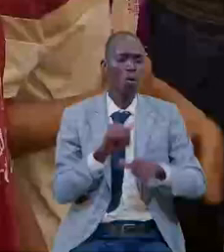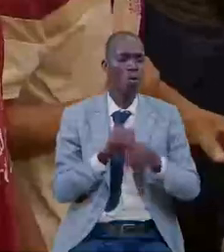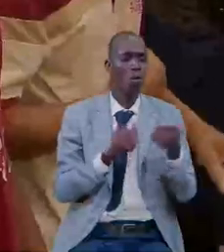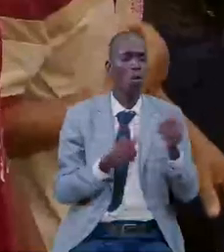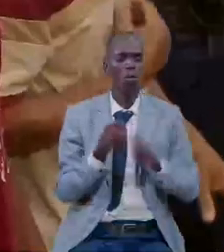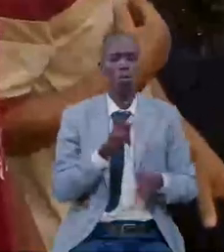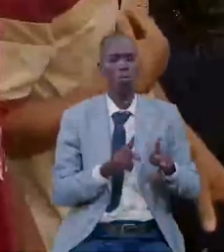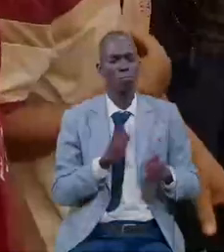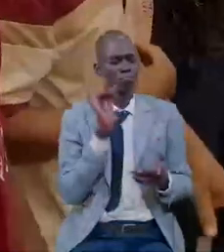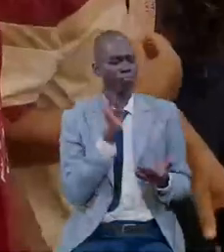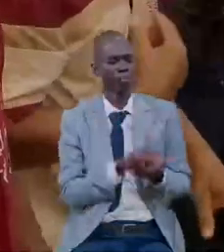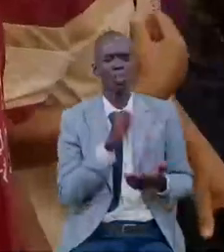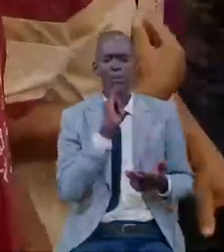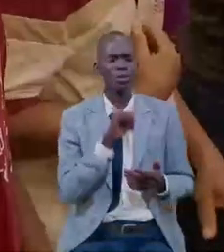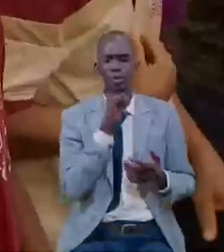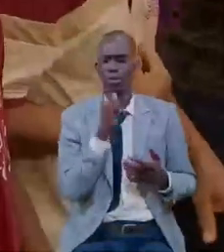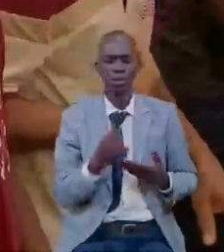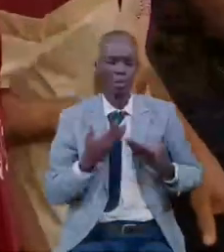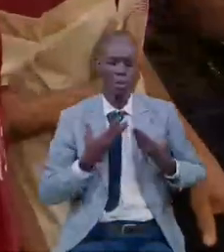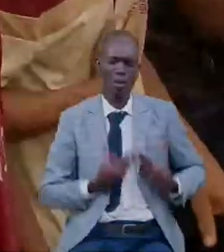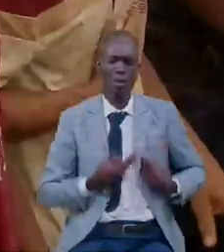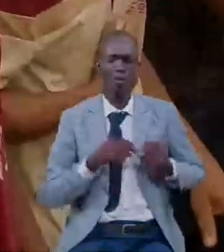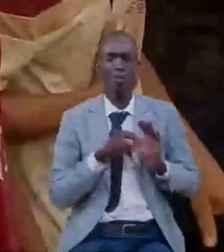dévorer. Il n'y a pas de douceur.